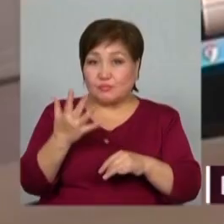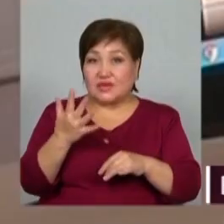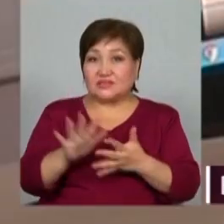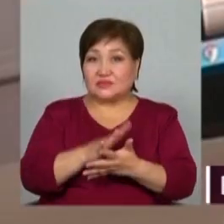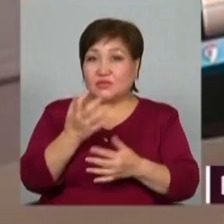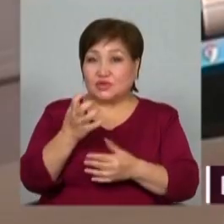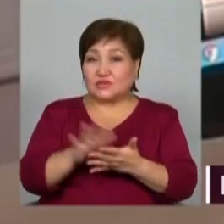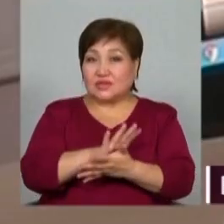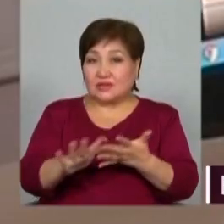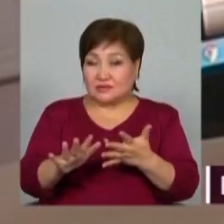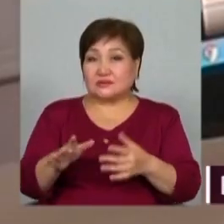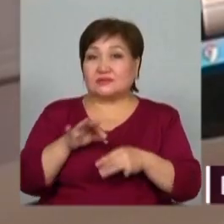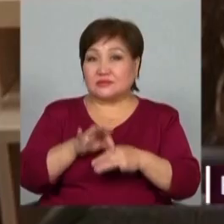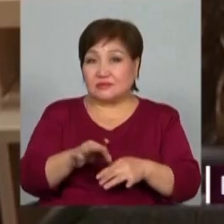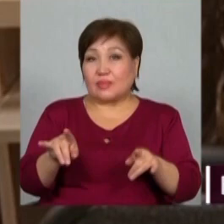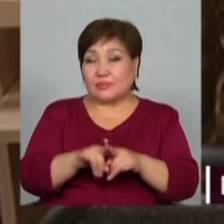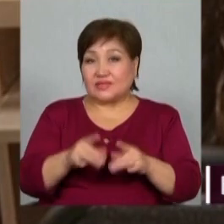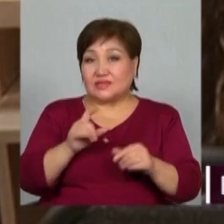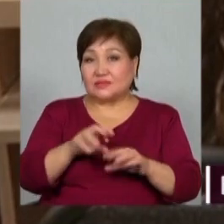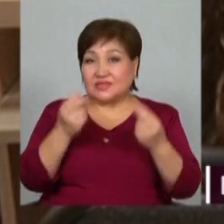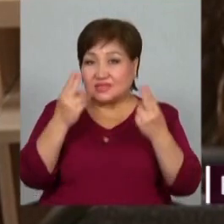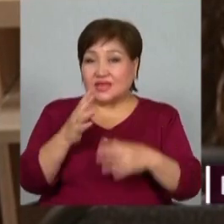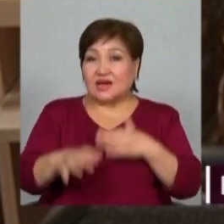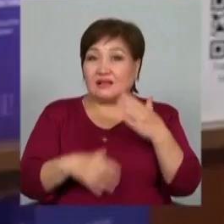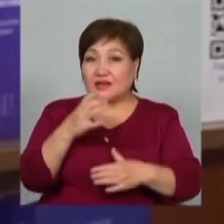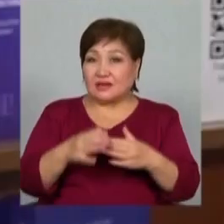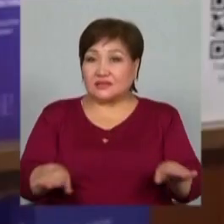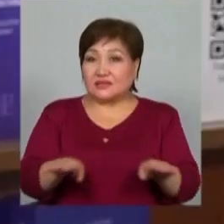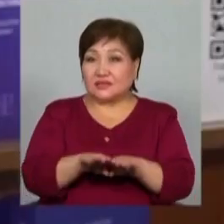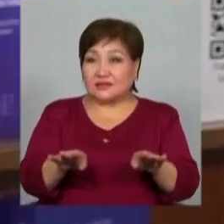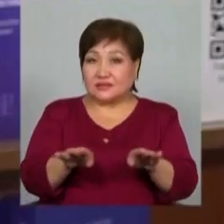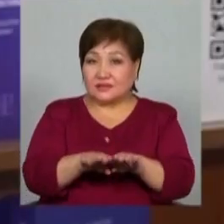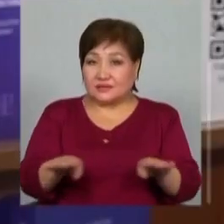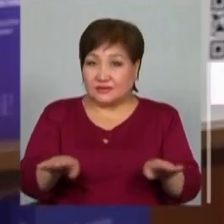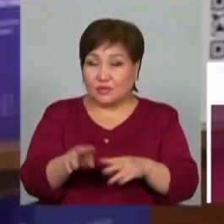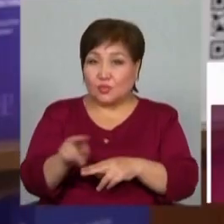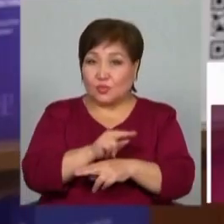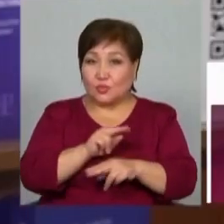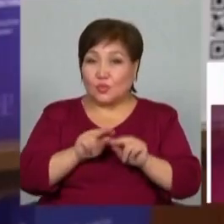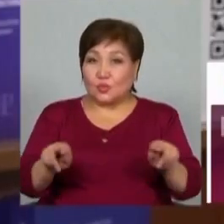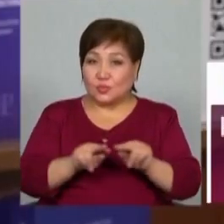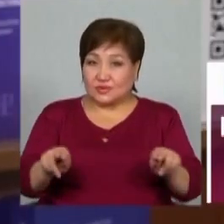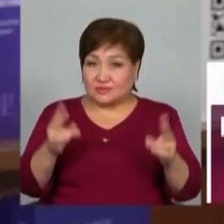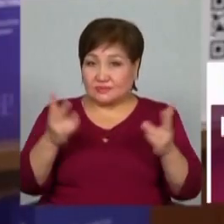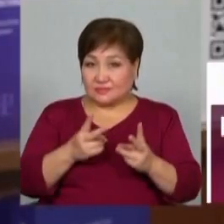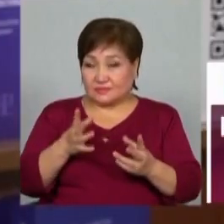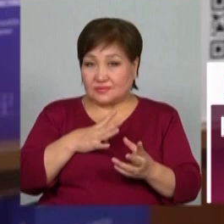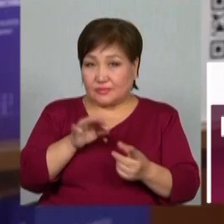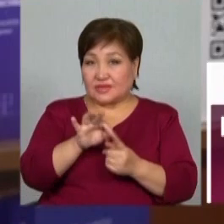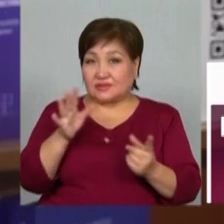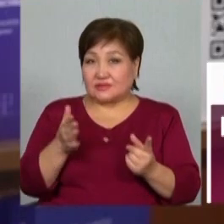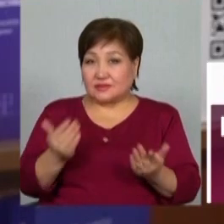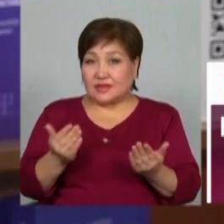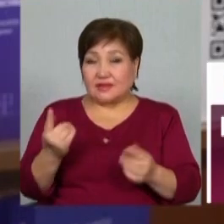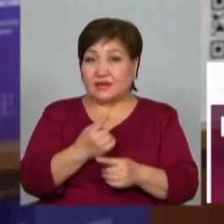жас мамандарды халықаралық деңгейде оқытуға баулу, деді ол. Ең баста аталмыш алған білімнің маған бергені